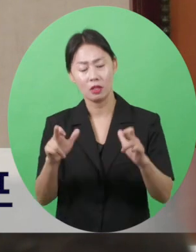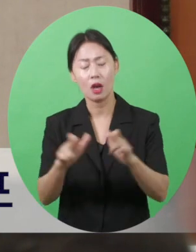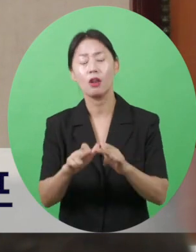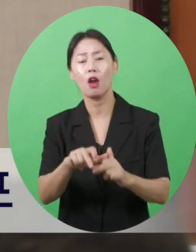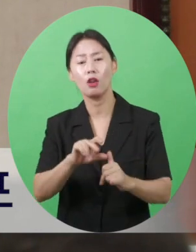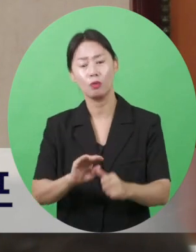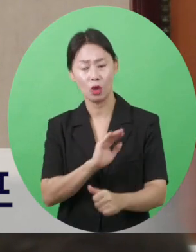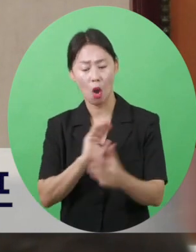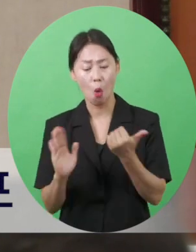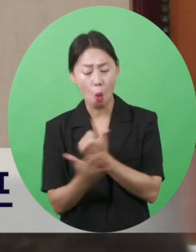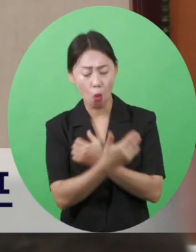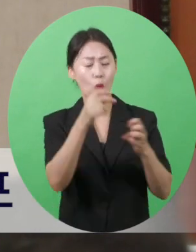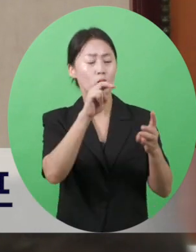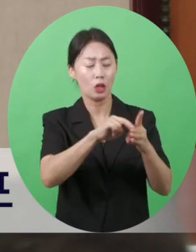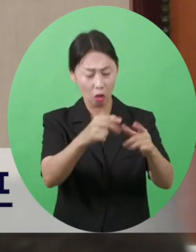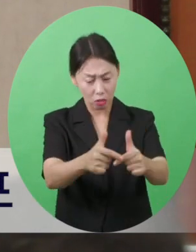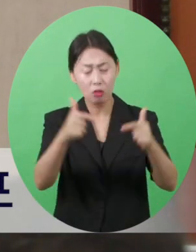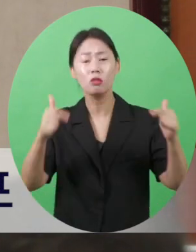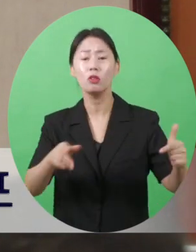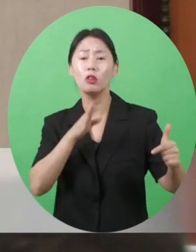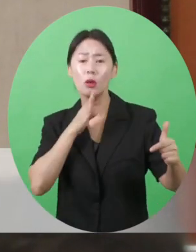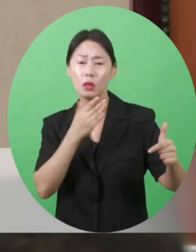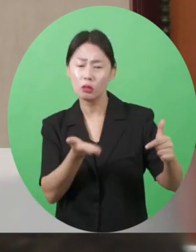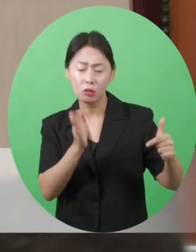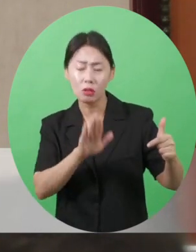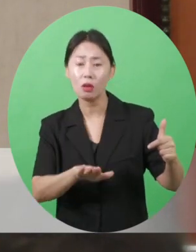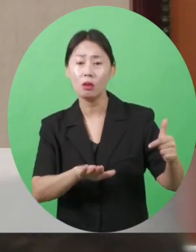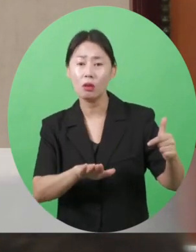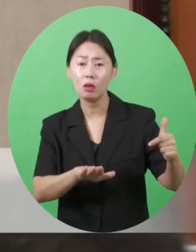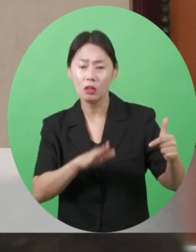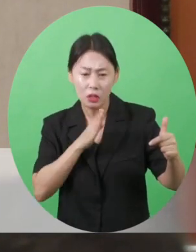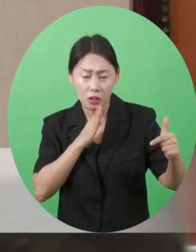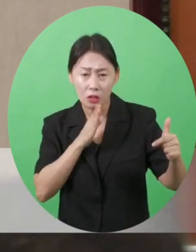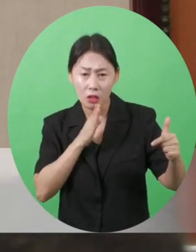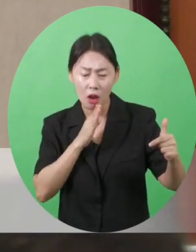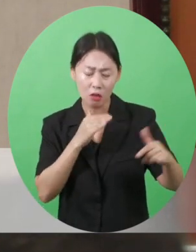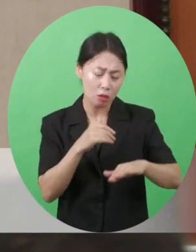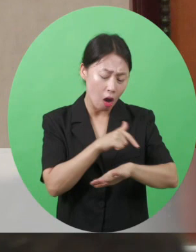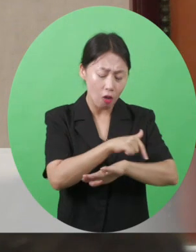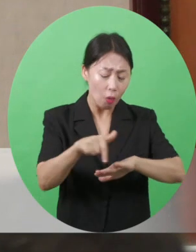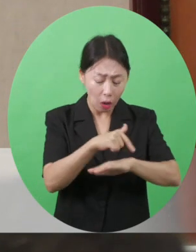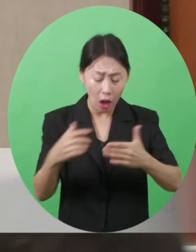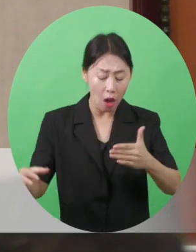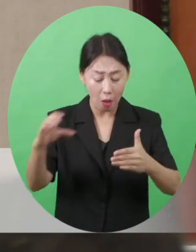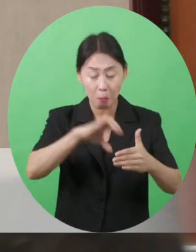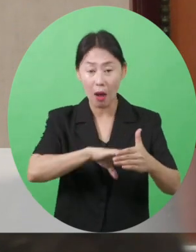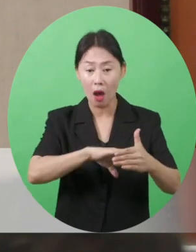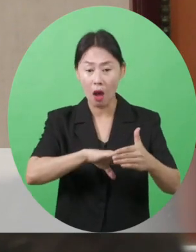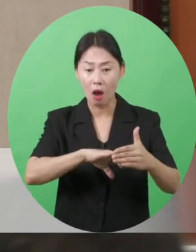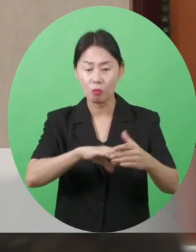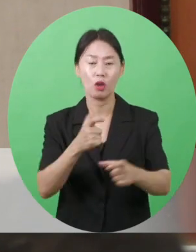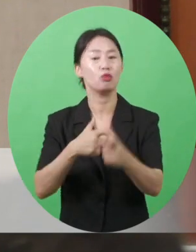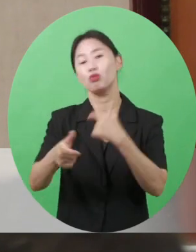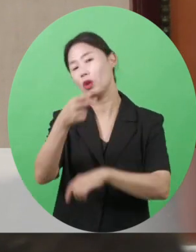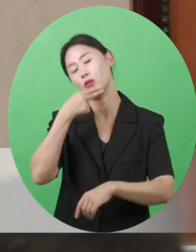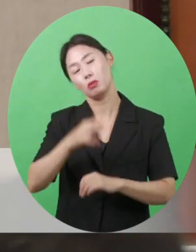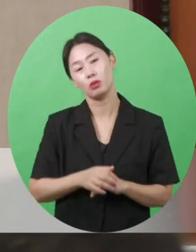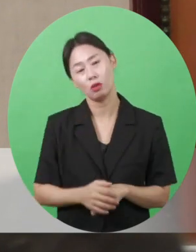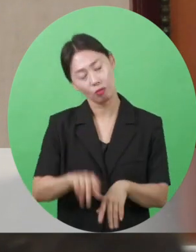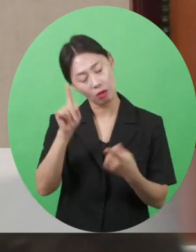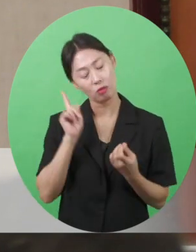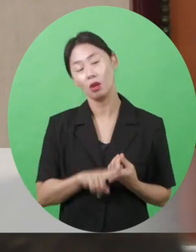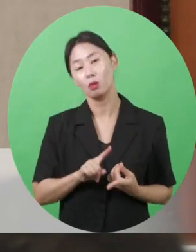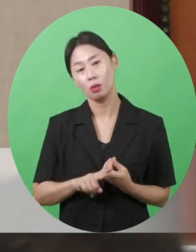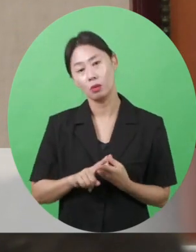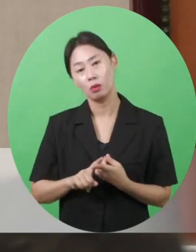늘려야 된다. 인력을 보강해야 된다라고 하는데 실제 그 계획 안에 보면 옹호기관 추가 계획은 없습니다.